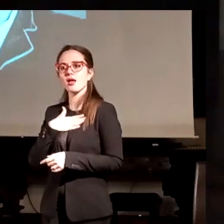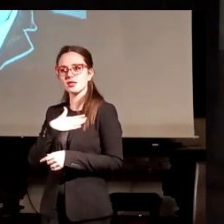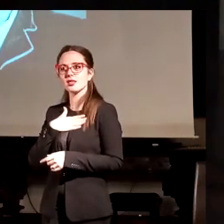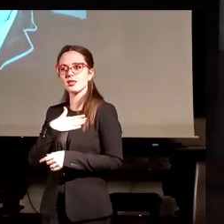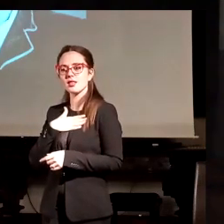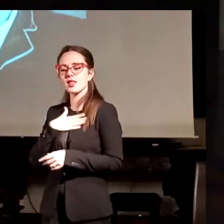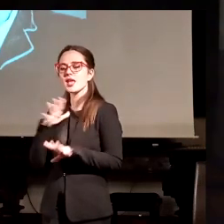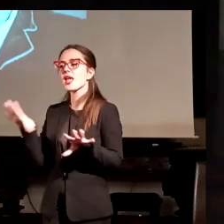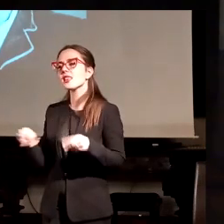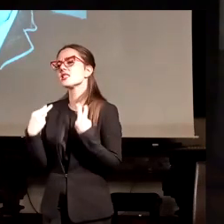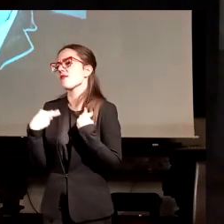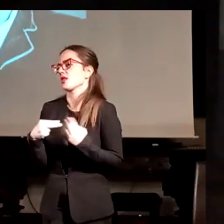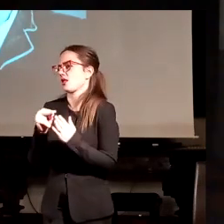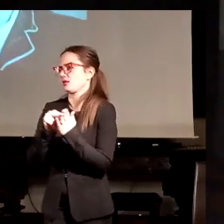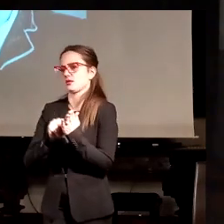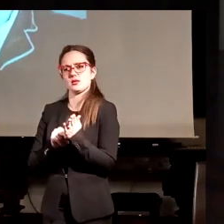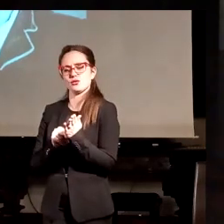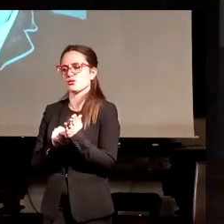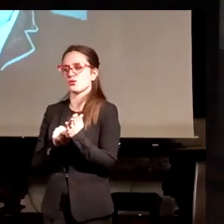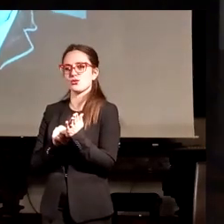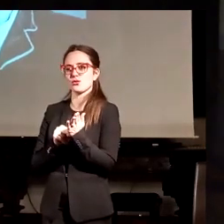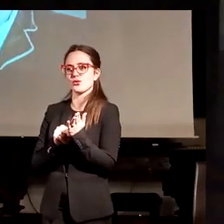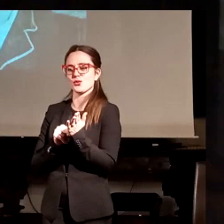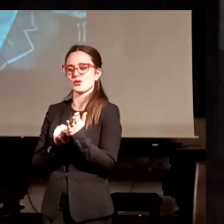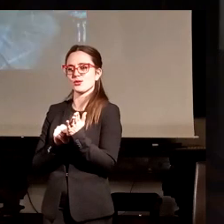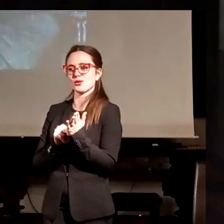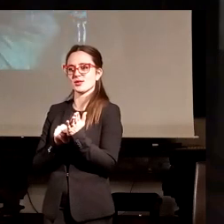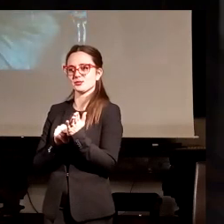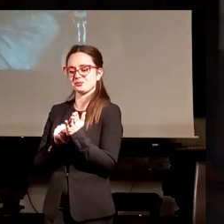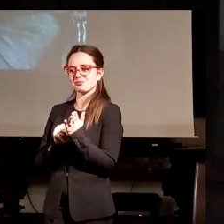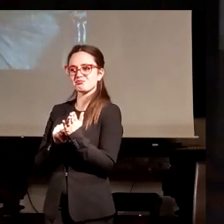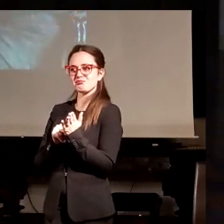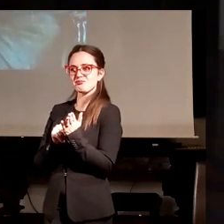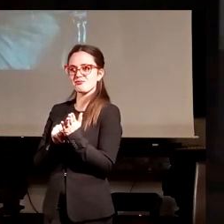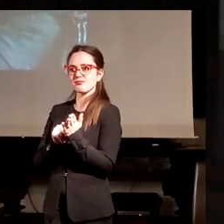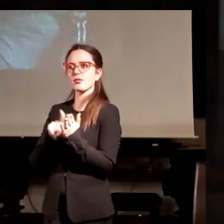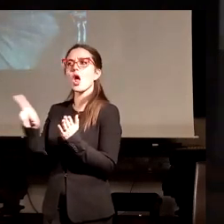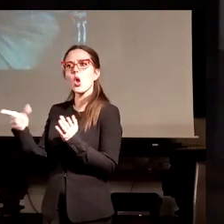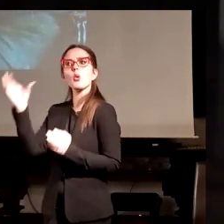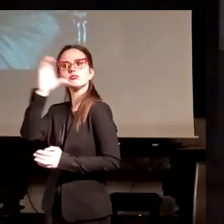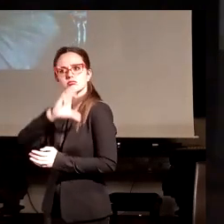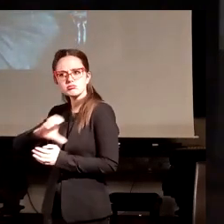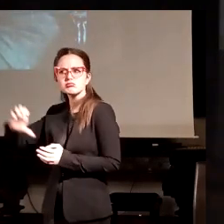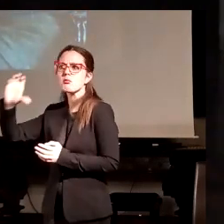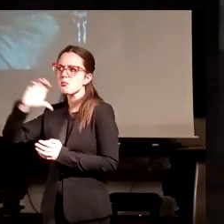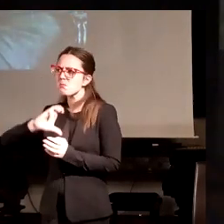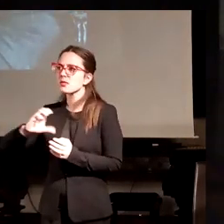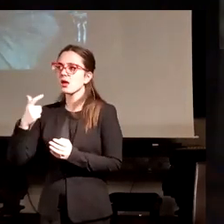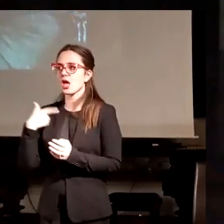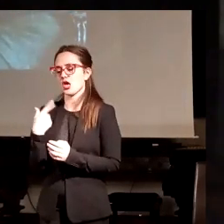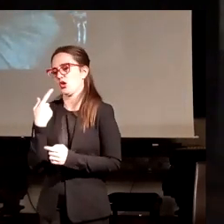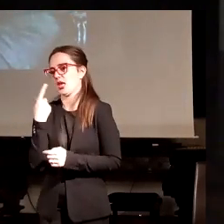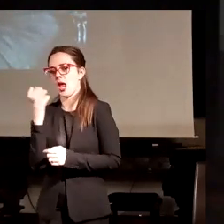così da scrittore fa anche nei viaggi e di cui ha raccontato più che viaggi o richiama